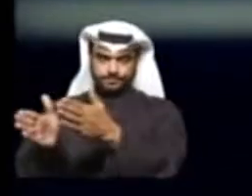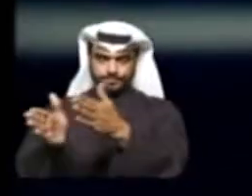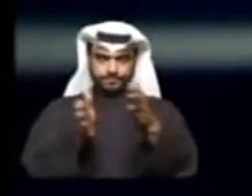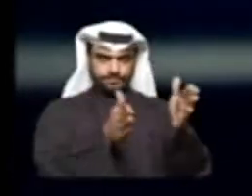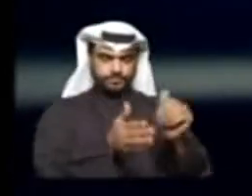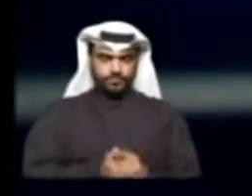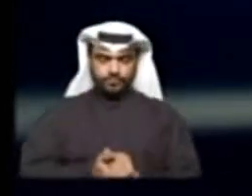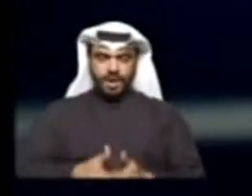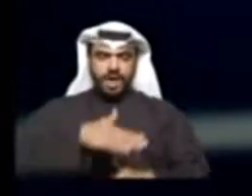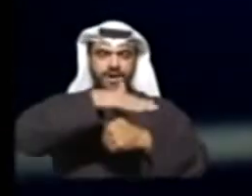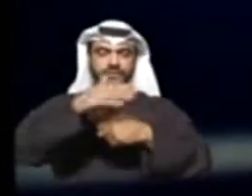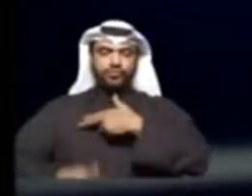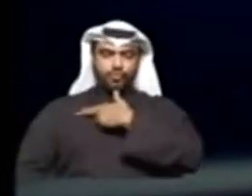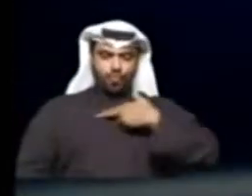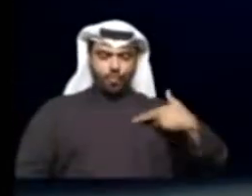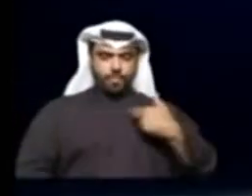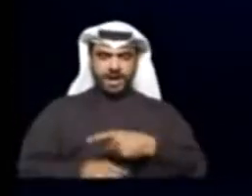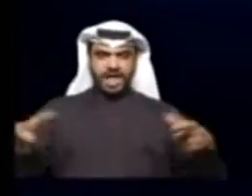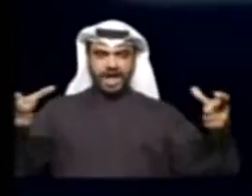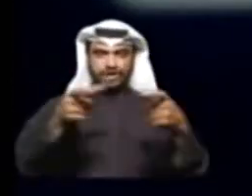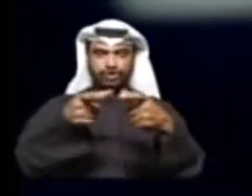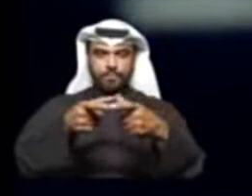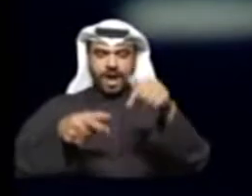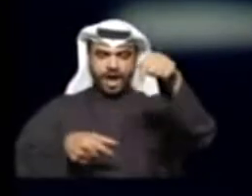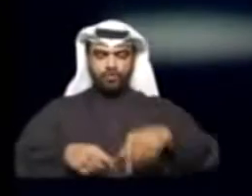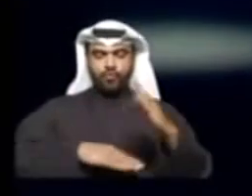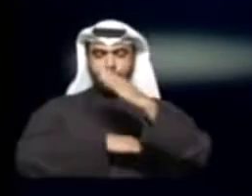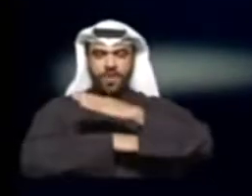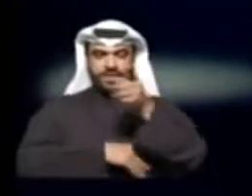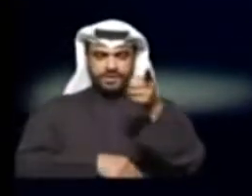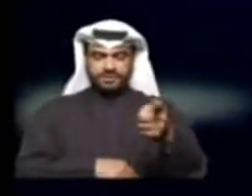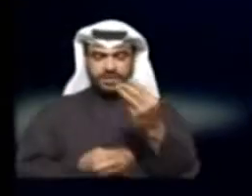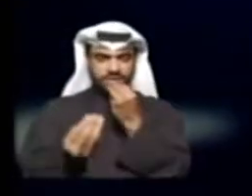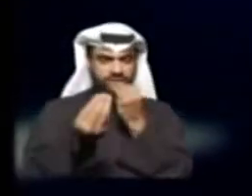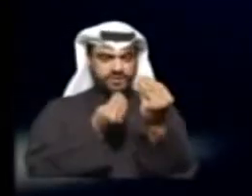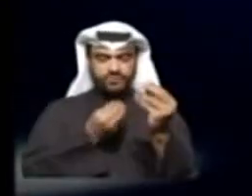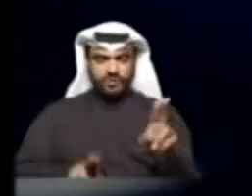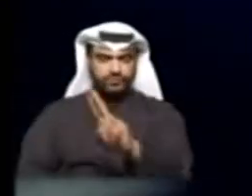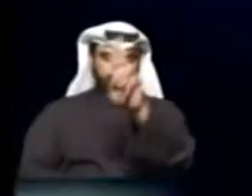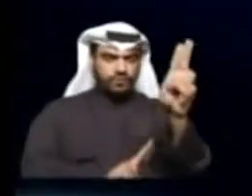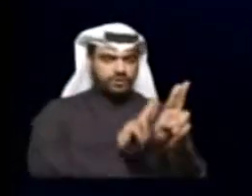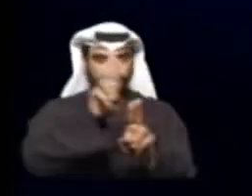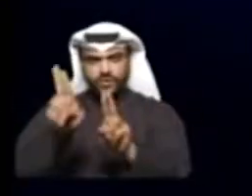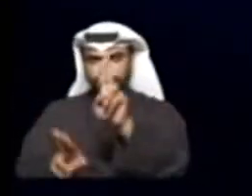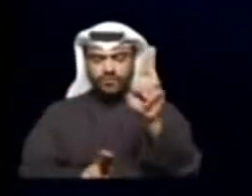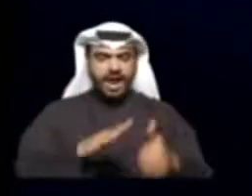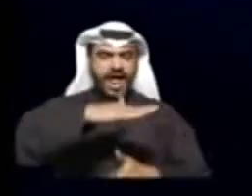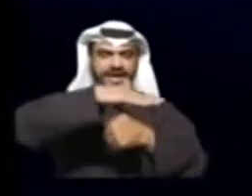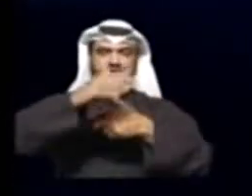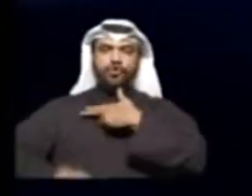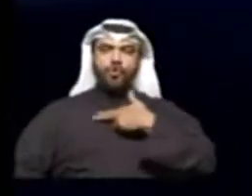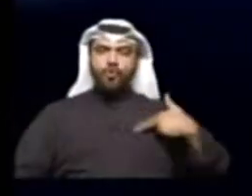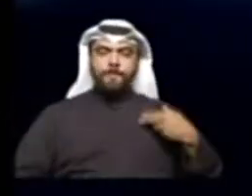عقد مجلس الوزراء اجتماعه الأسبوعي بعد ظهر اليوم في قاعة مجلس الوزراء بقصر السيف برئاسة سمو الشيخ جابر المبارك